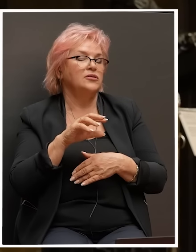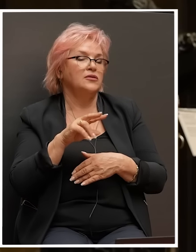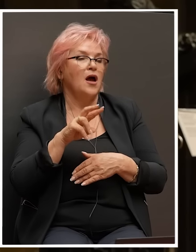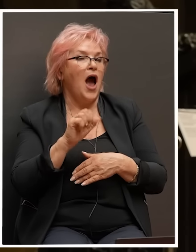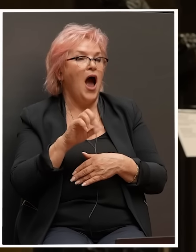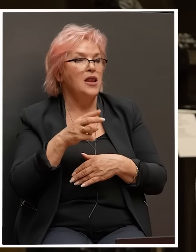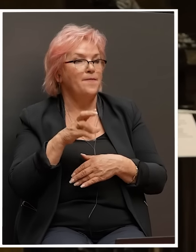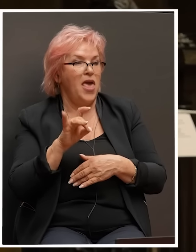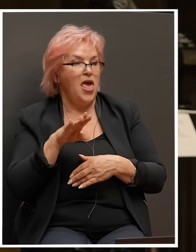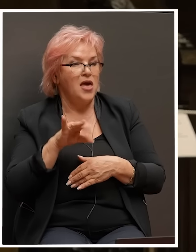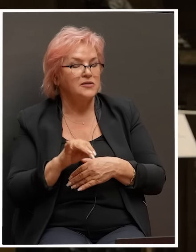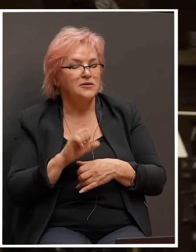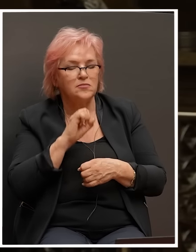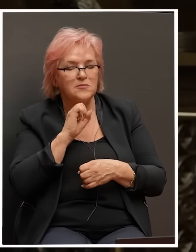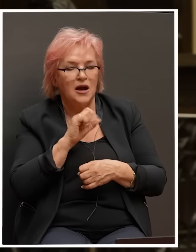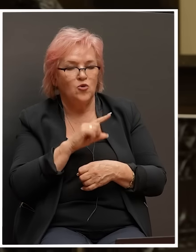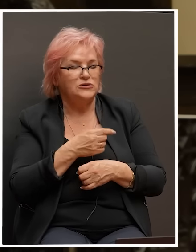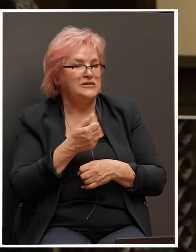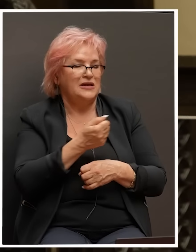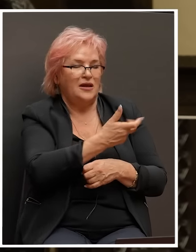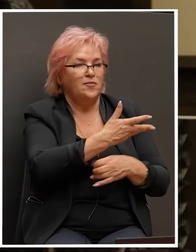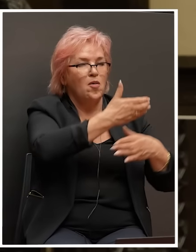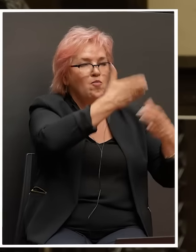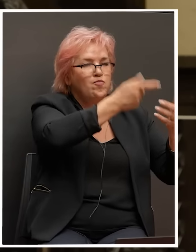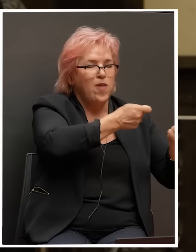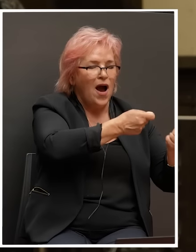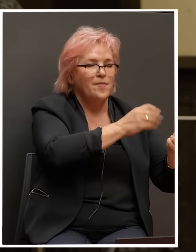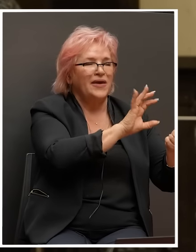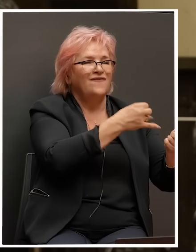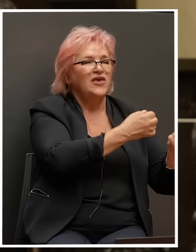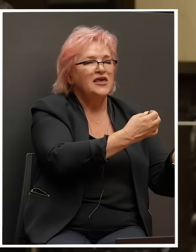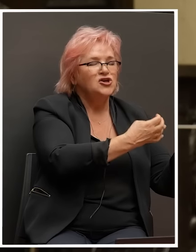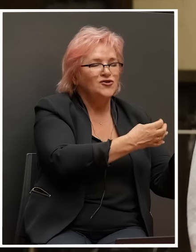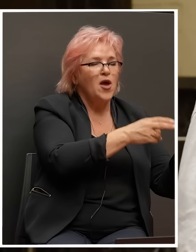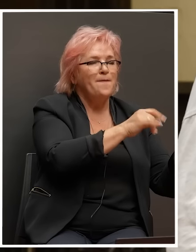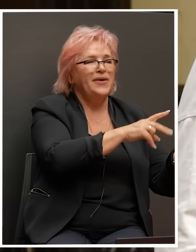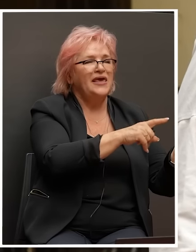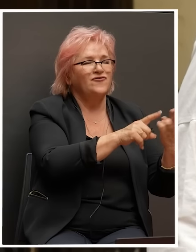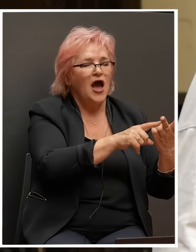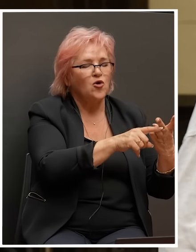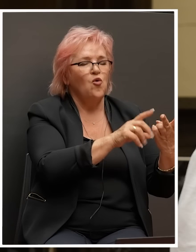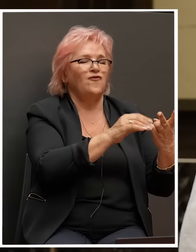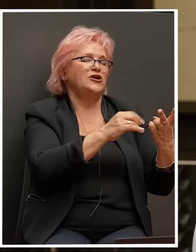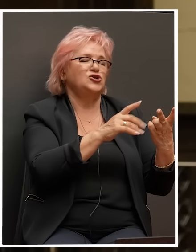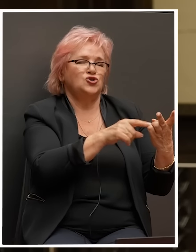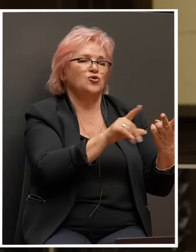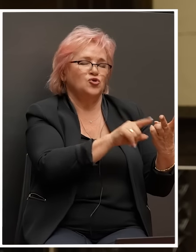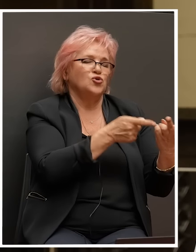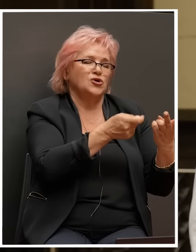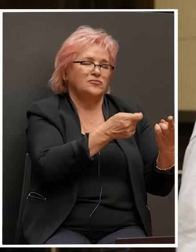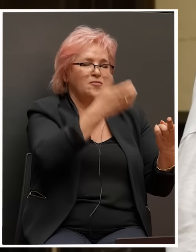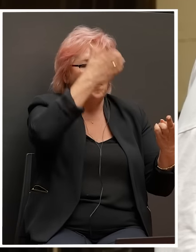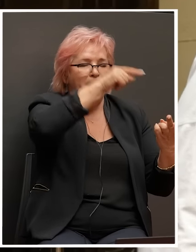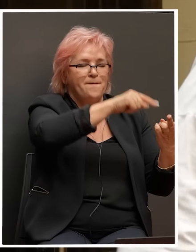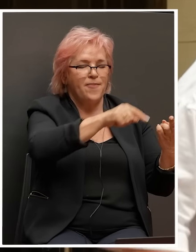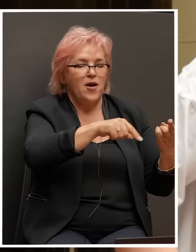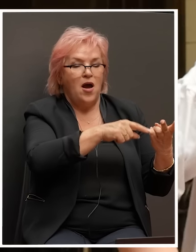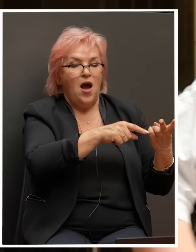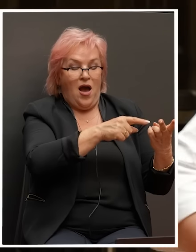который благодаря усилиям нескольких пап, Евгения IV, Пия II, там еще ряда других прекрасных людей,